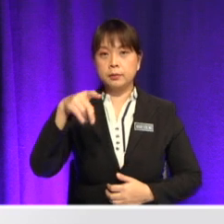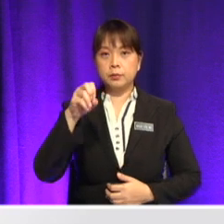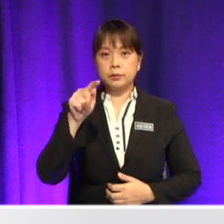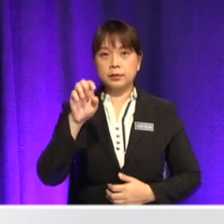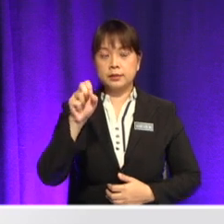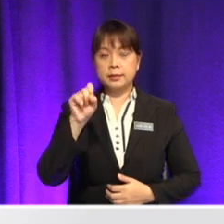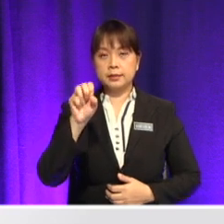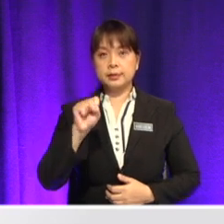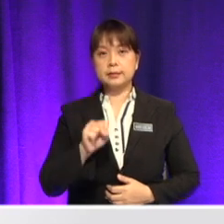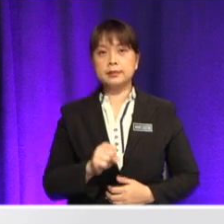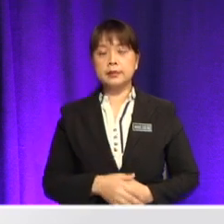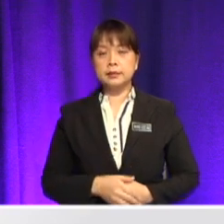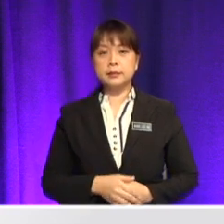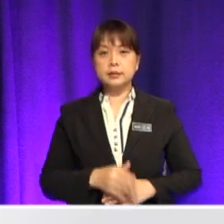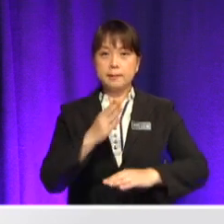tekanan